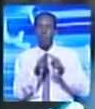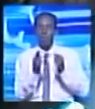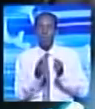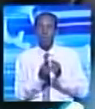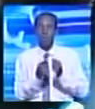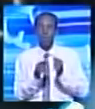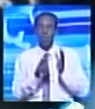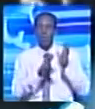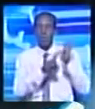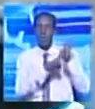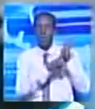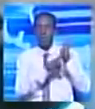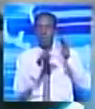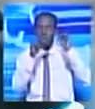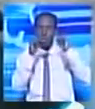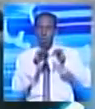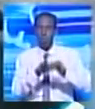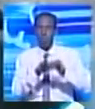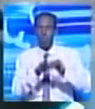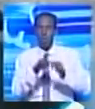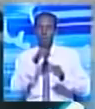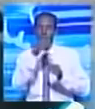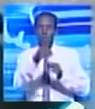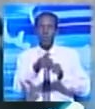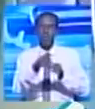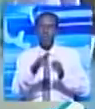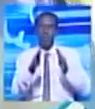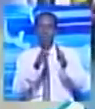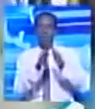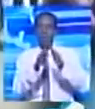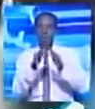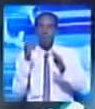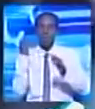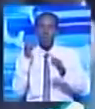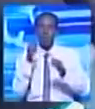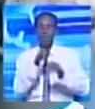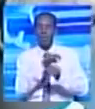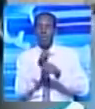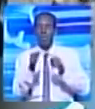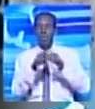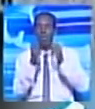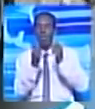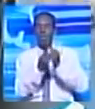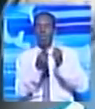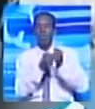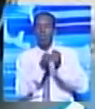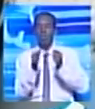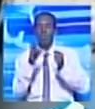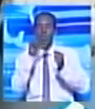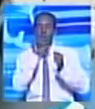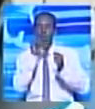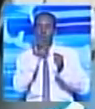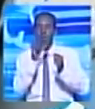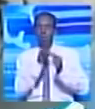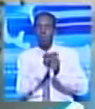moins 7 morts aujourd'hui aux alentours du palais présidentiel. Parmi les victimes figure un journaliste de nationalité somalienne et